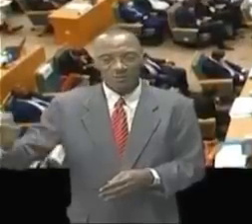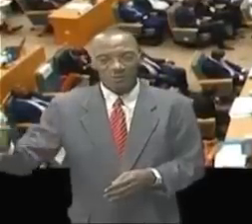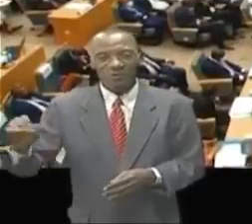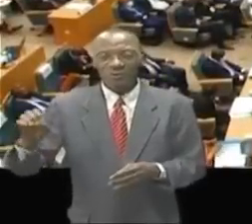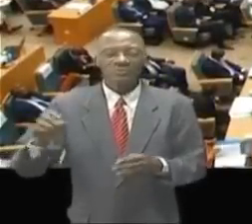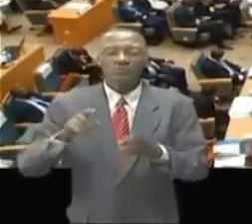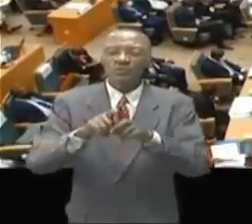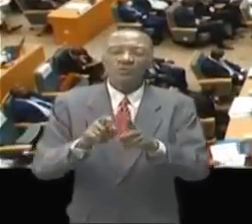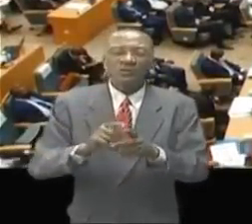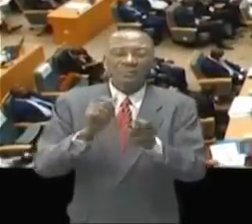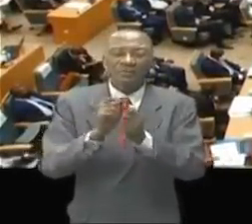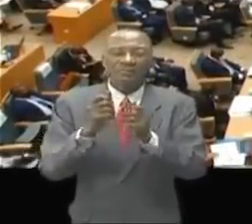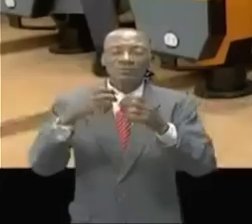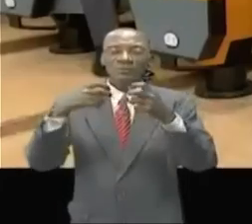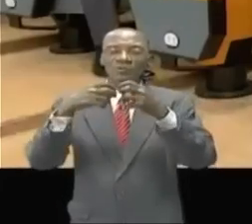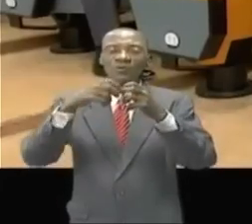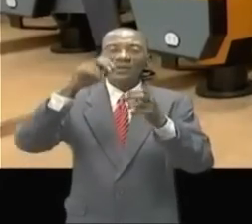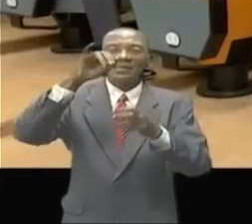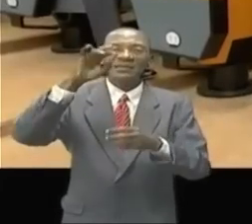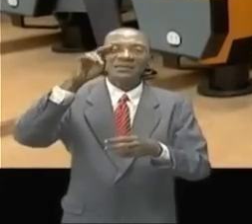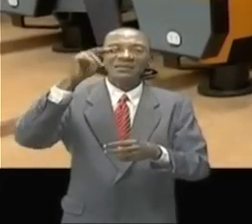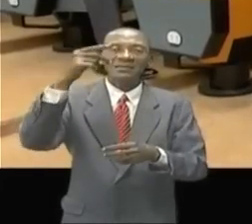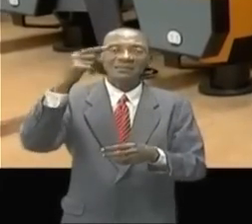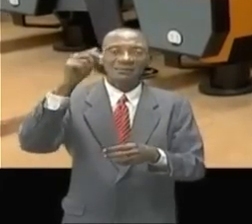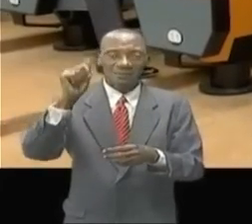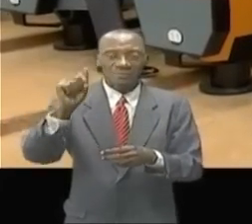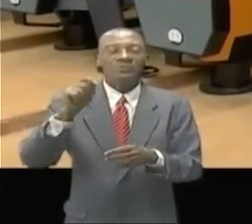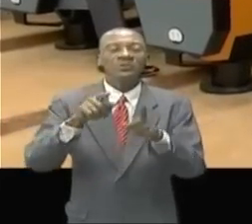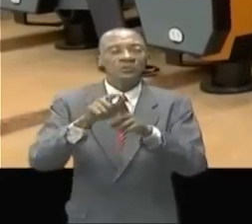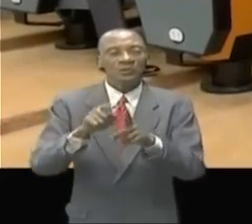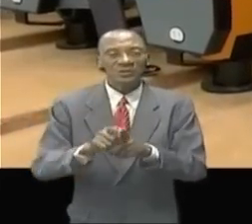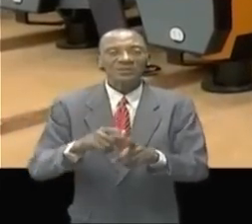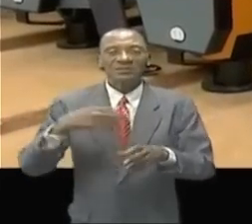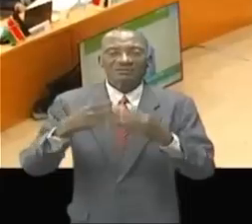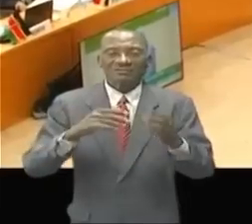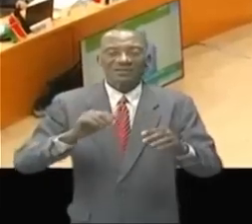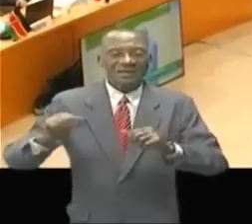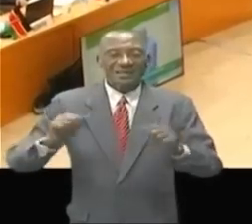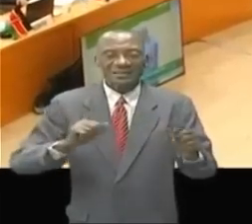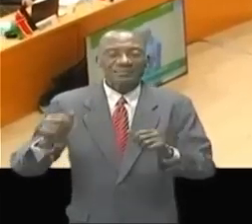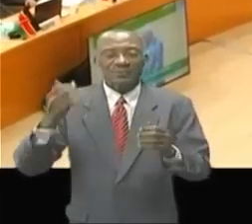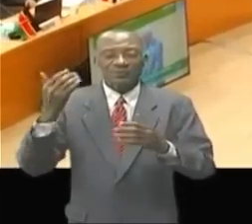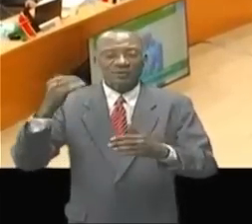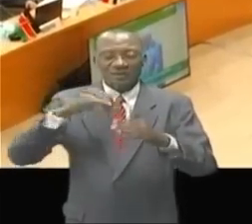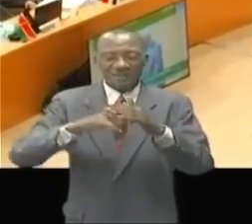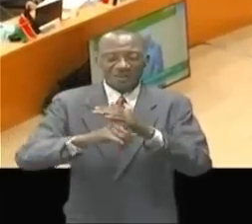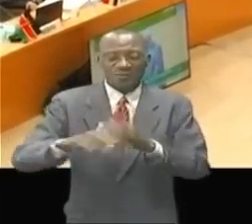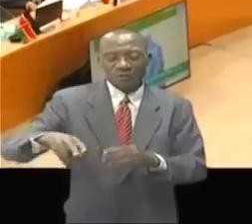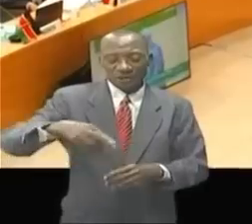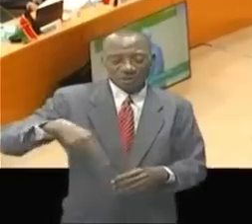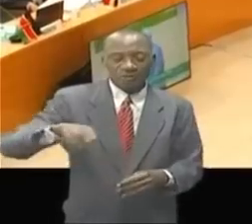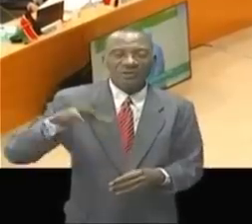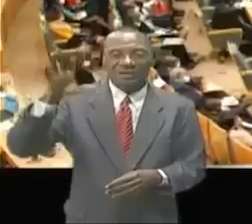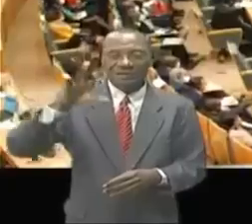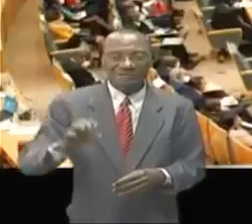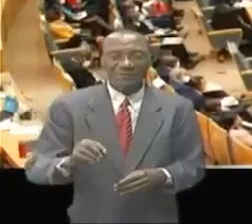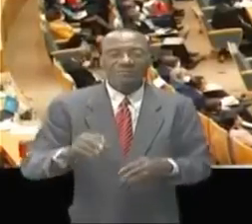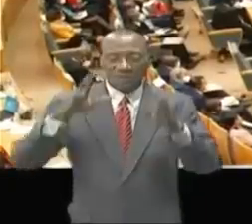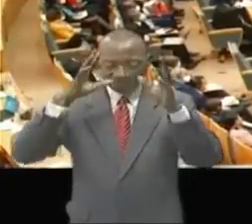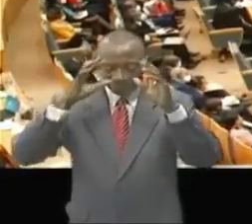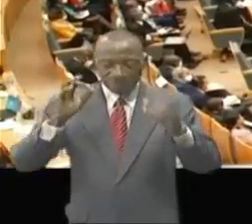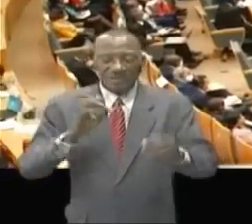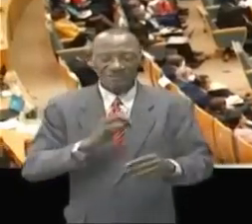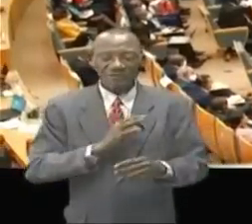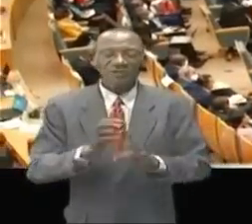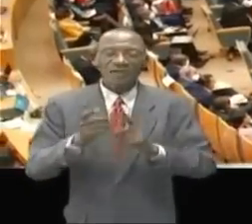pour la production de l'hydrogène vert. S'agissant de l'examen du rapport sur l'état de l'intégration régionale en Afrique, le chef de l'État congolais a insisté sur le